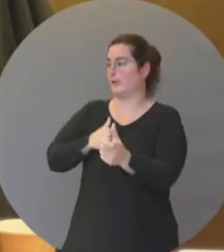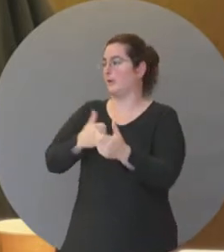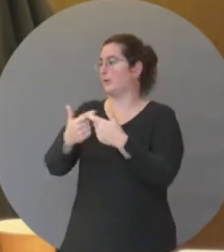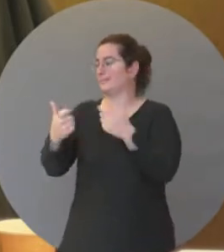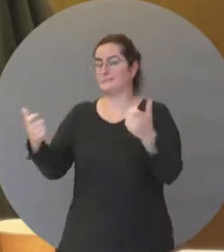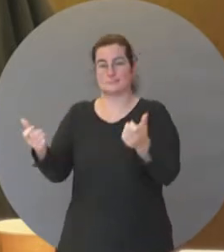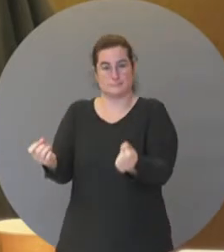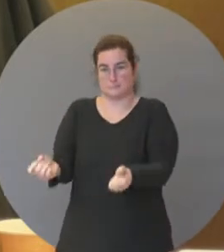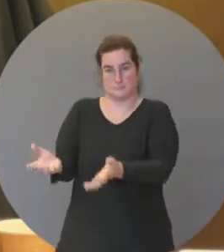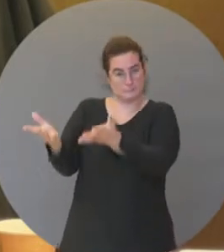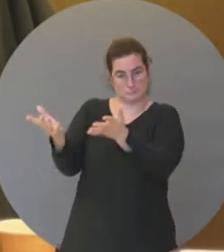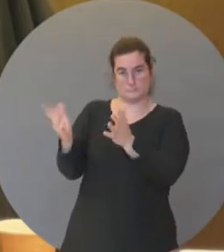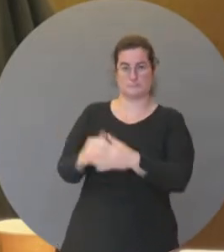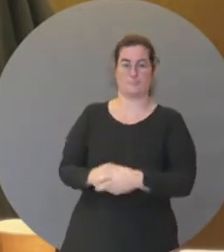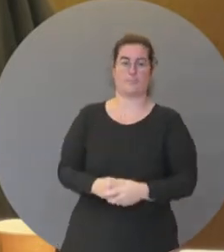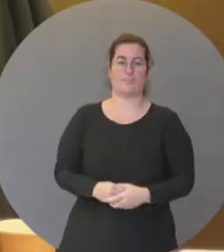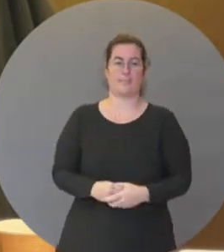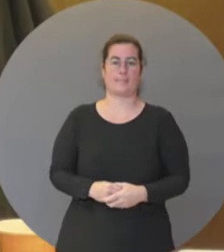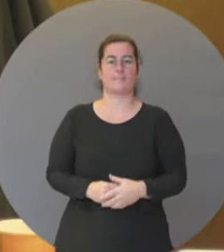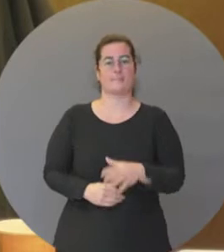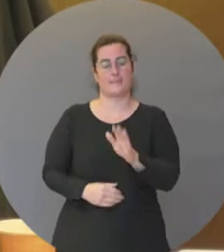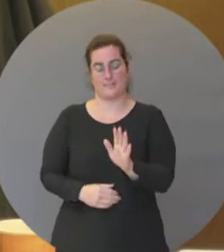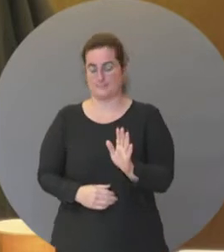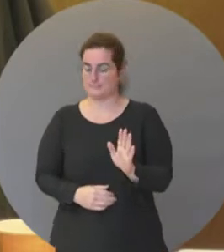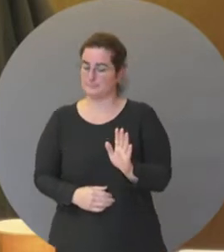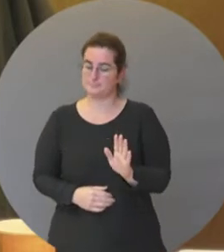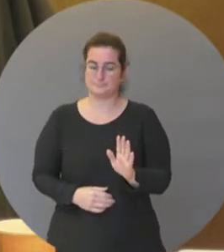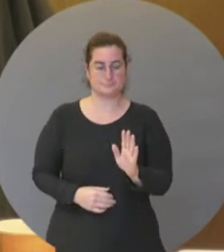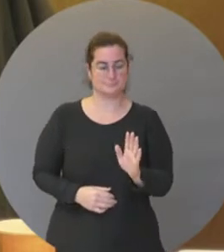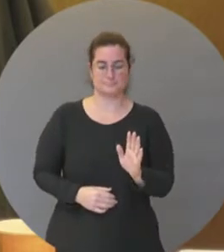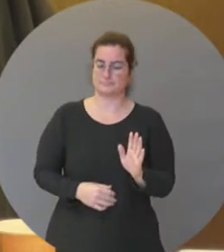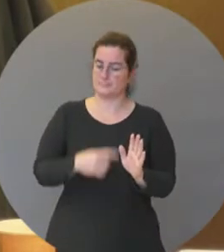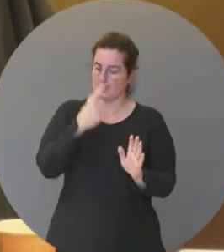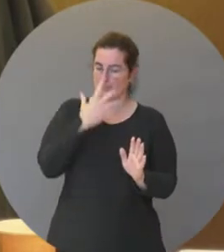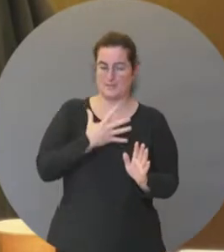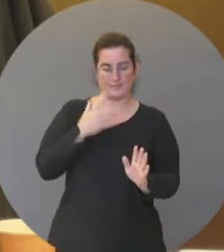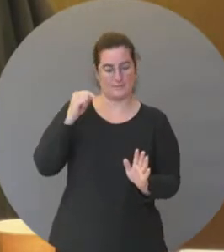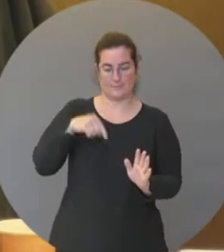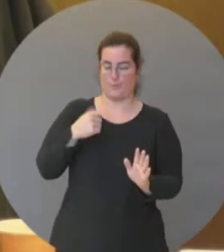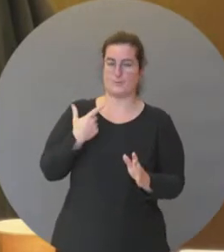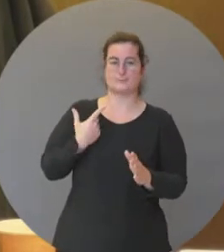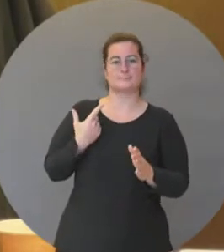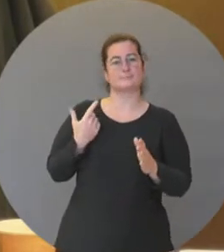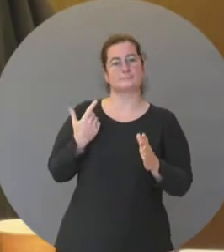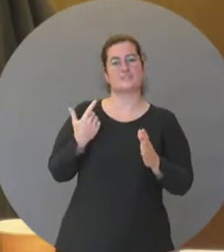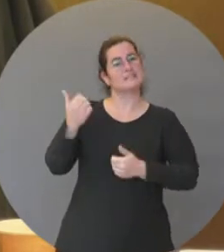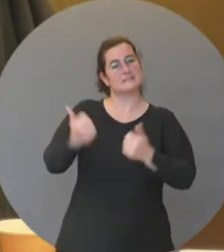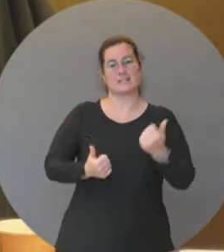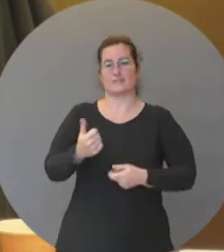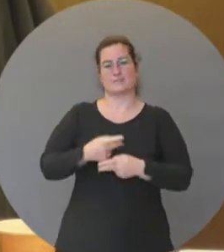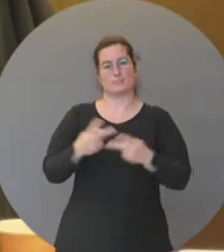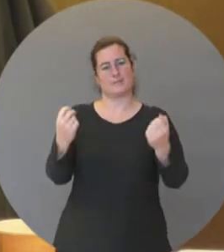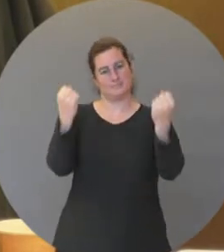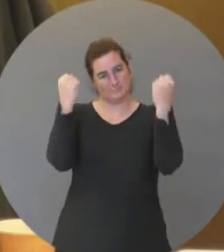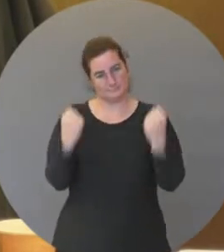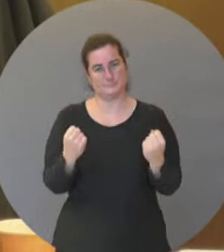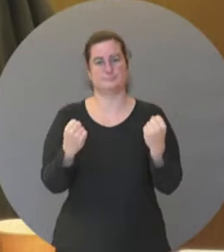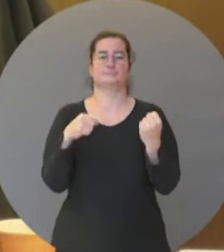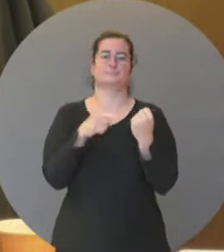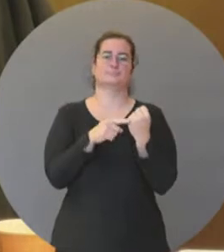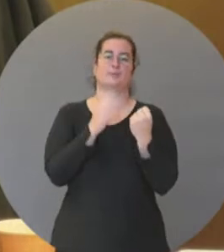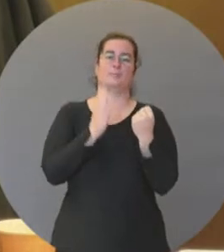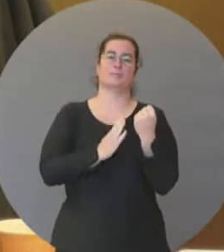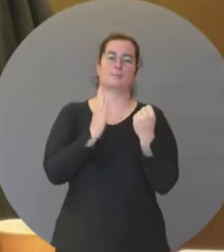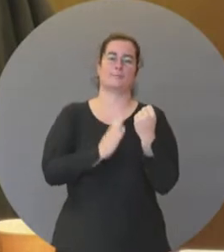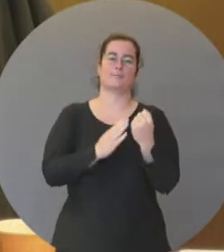mais je pense que il y a forcément l'affirmation je pense que l'affirmation d'un service public dans ce secteur me semble important voilà